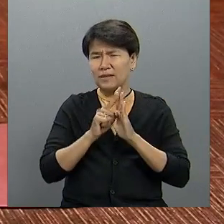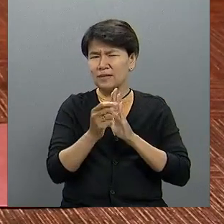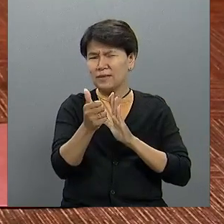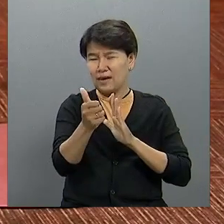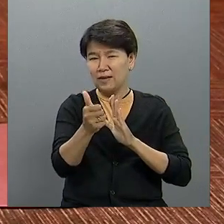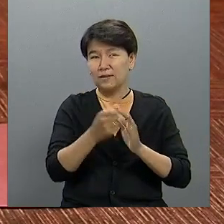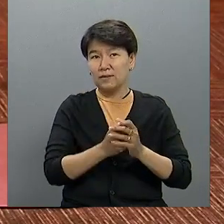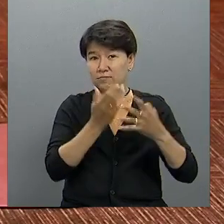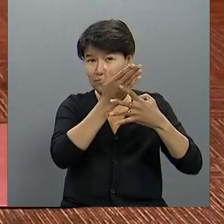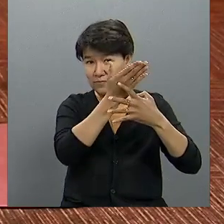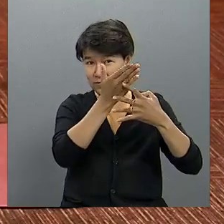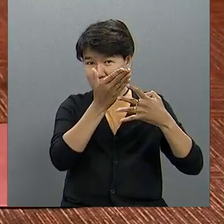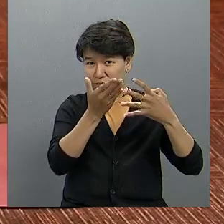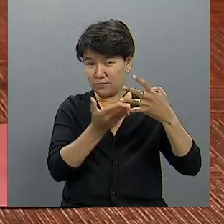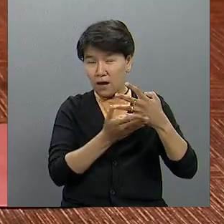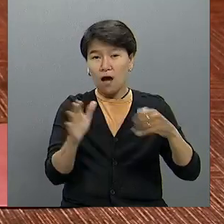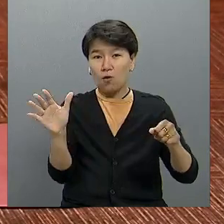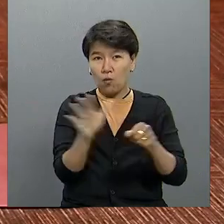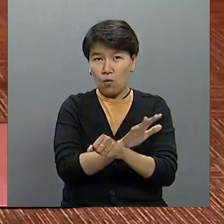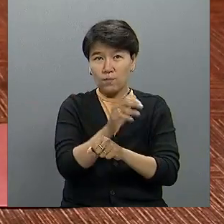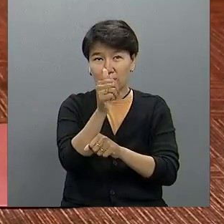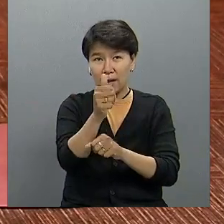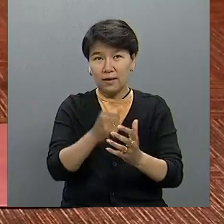นะคะจนครบ4ท่าใครมีแรงเหลือ